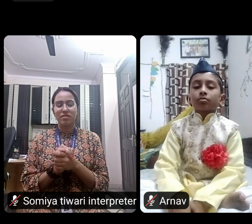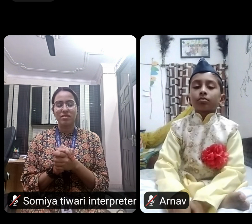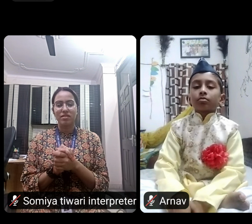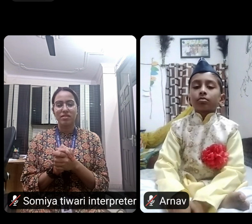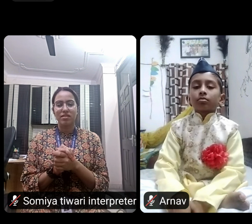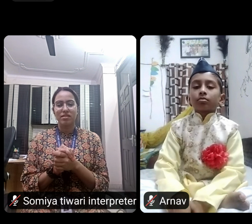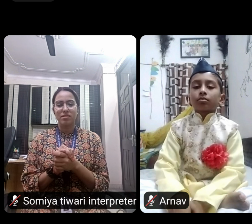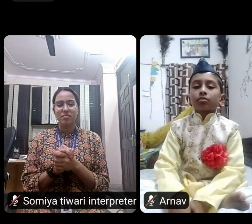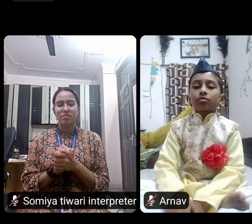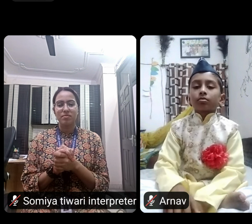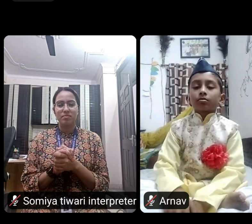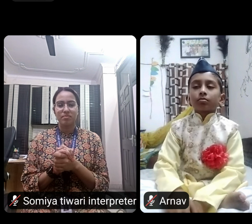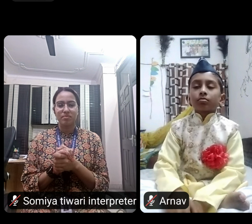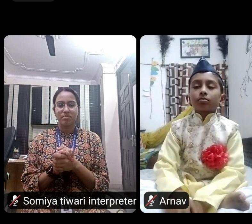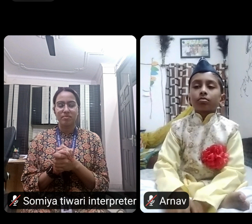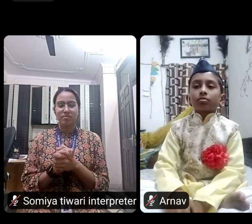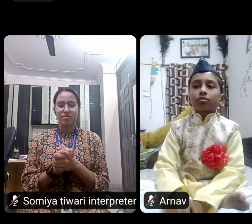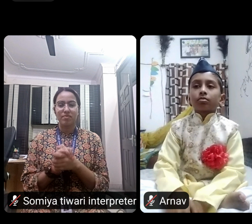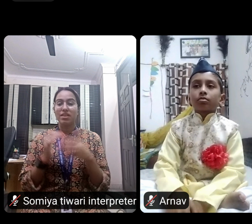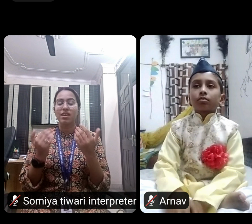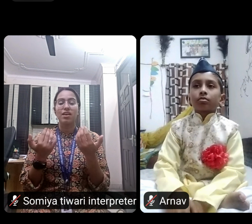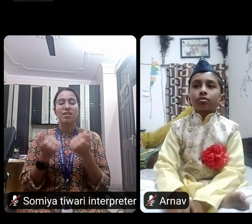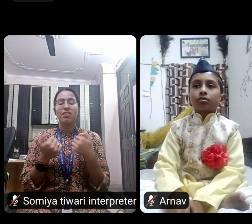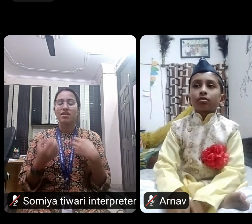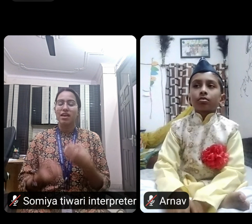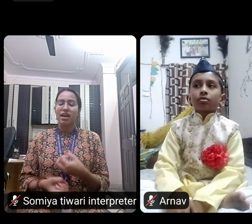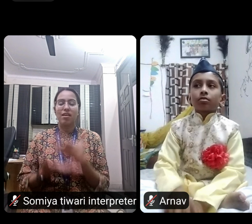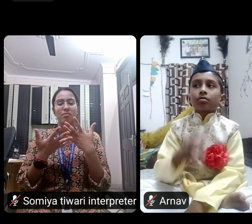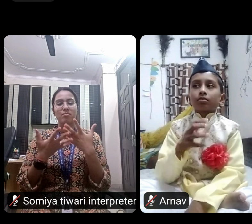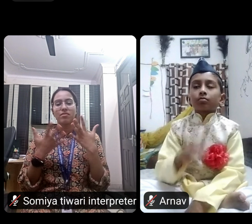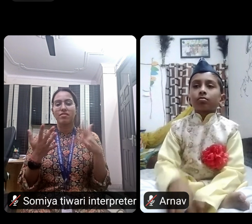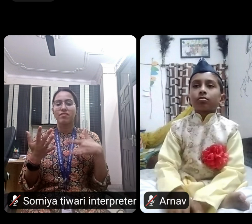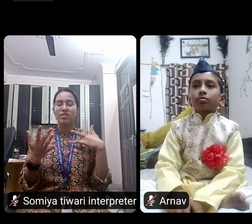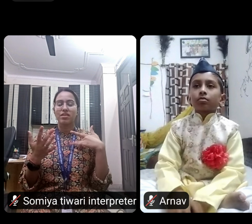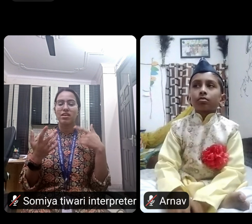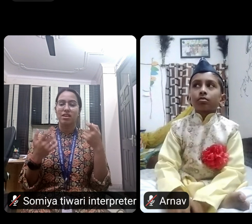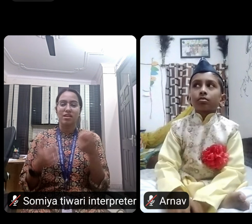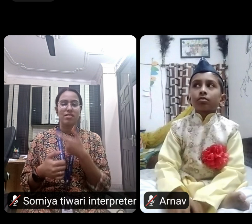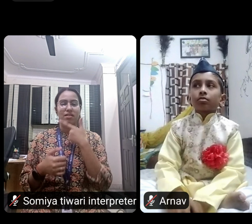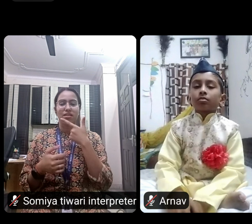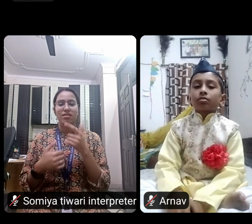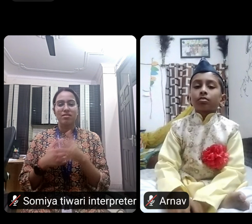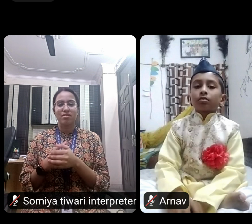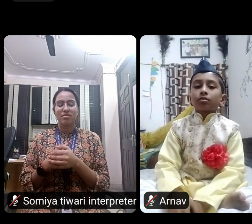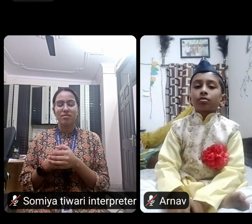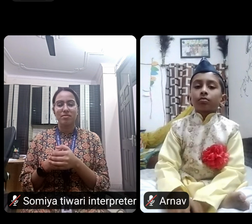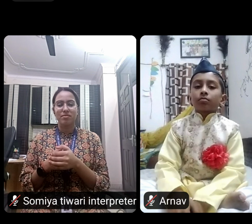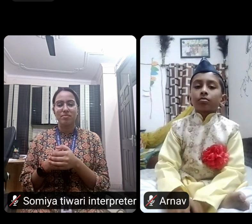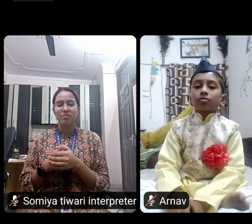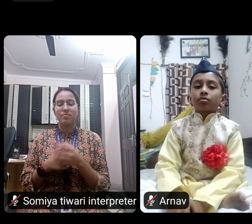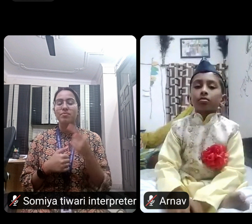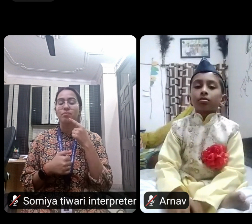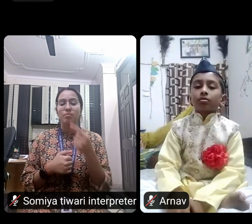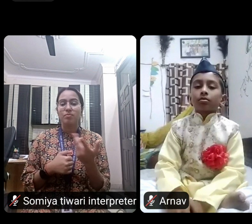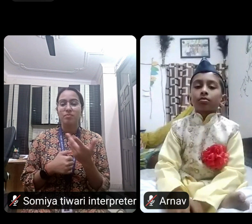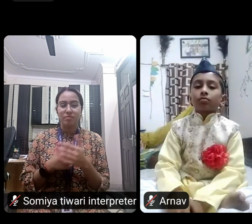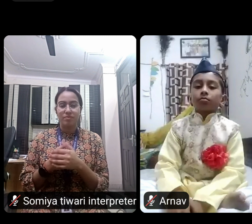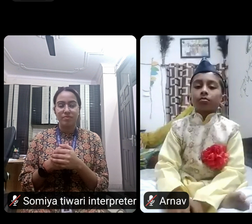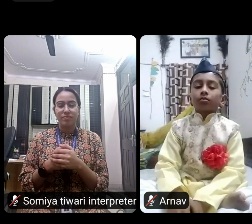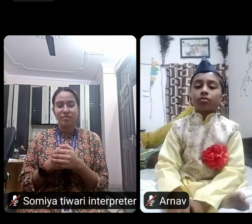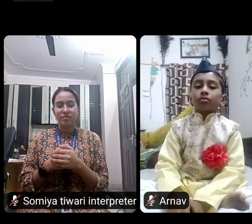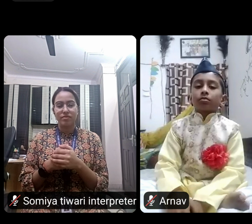वो बहुत ज्यादा ऐसा लग रहा है जैसे अभी आपने कुछ देर की थी कि आप लोगों